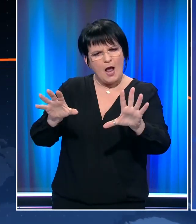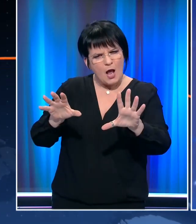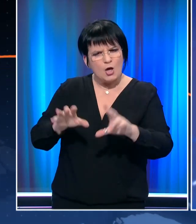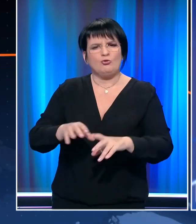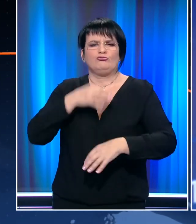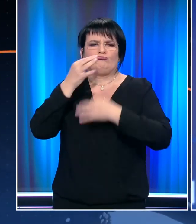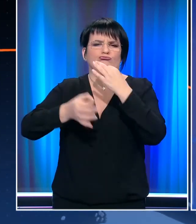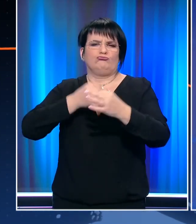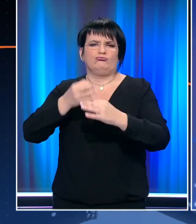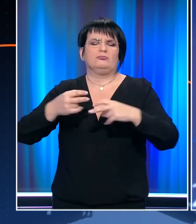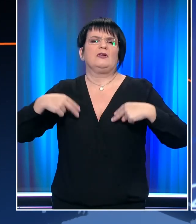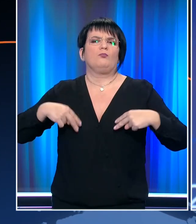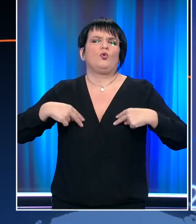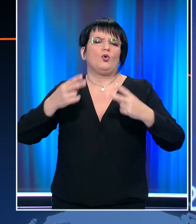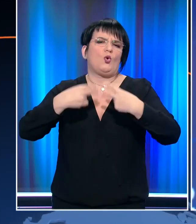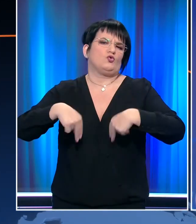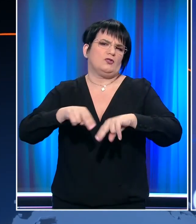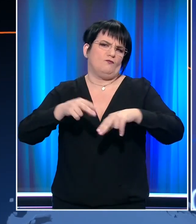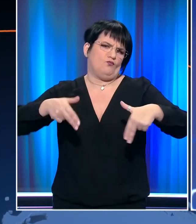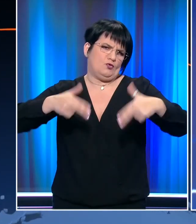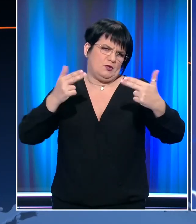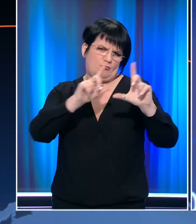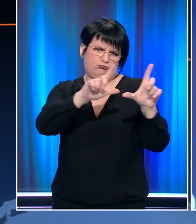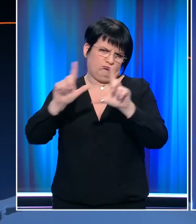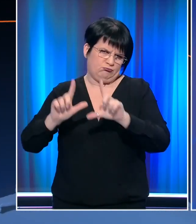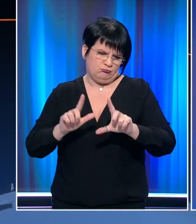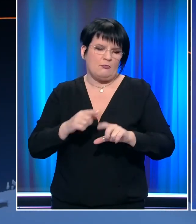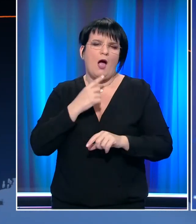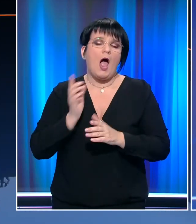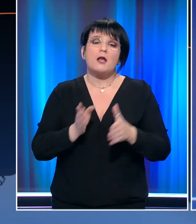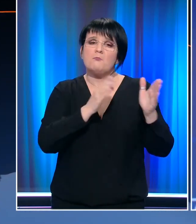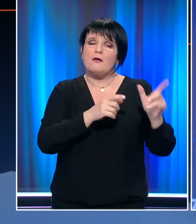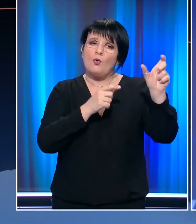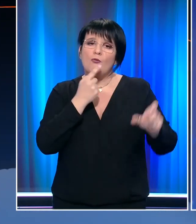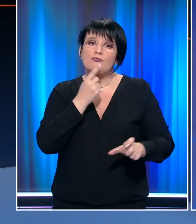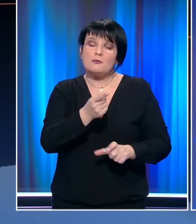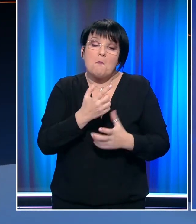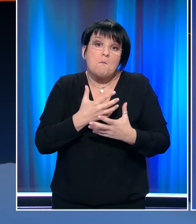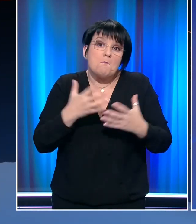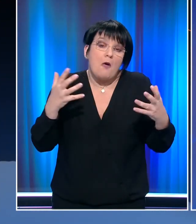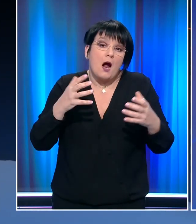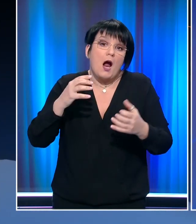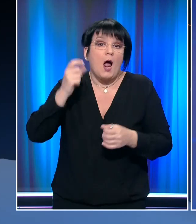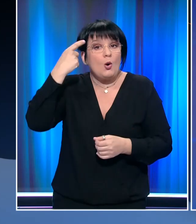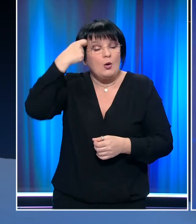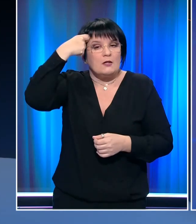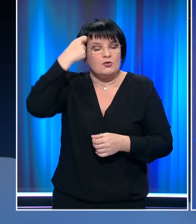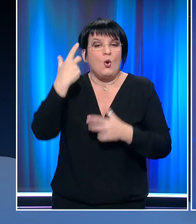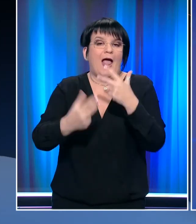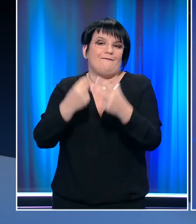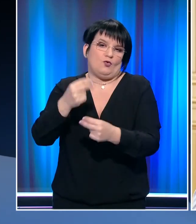στην εισαγωγική τοποθέτησή του στη συνεδρίαση του Υπουργικού Συμβουλίου, ενώ χαρακτήρισε ως μεγάλο εθνικό στοίχημα τον